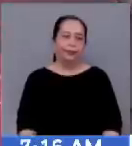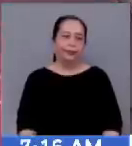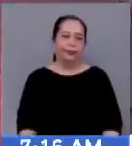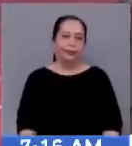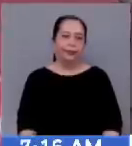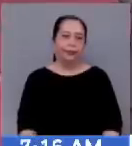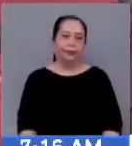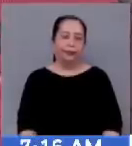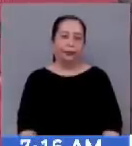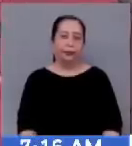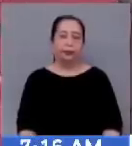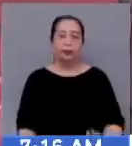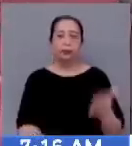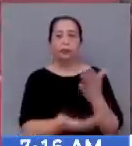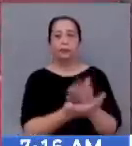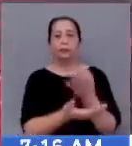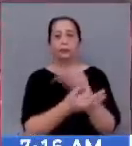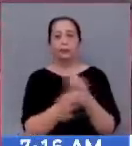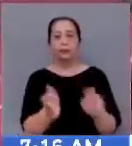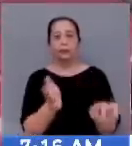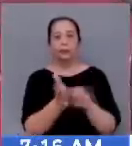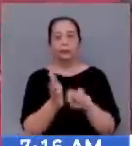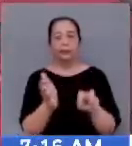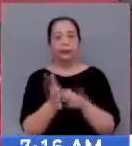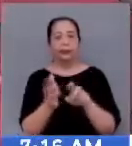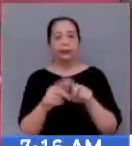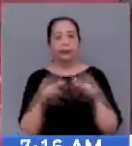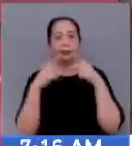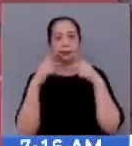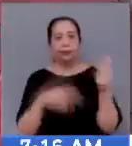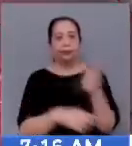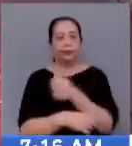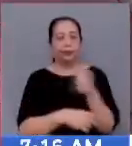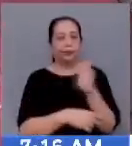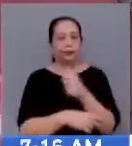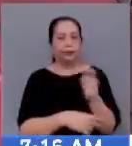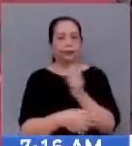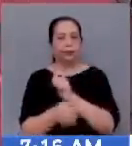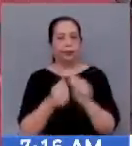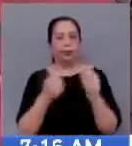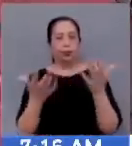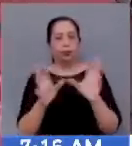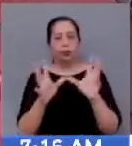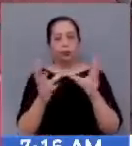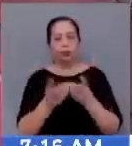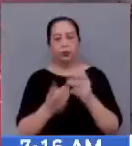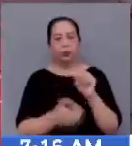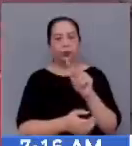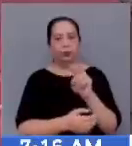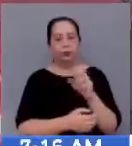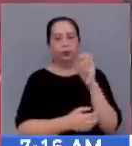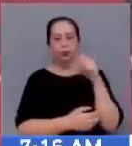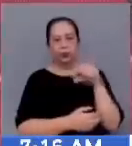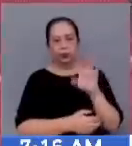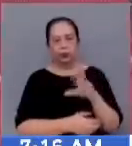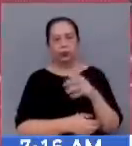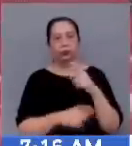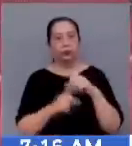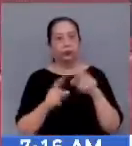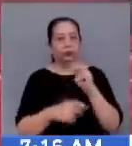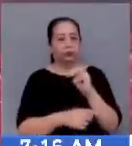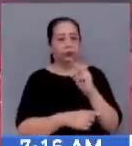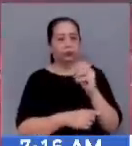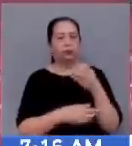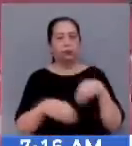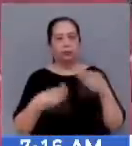Itinigil lang libreng sakay sa ilang pampublikong transportasyon na dumaraan sa Commonwealth Avenue. Ang MMDA naman tuloy ang libreng sakay lalo na tuwing rush